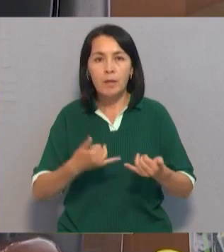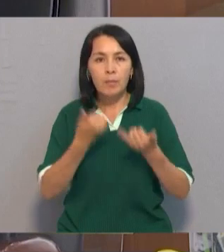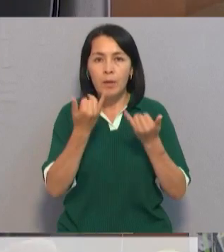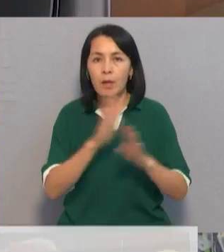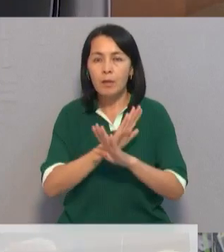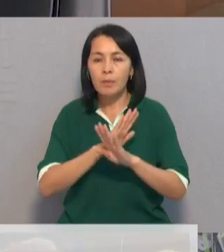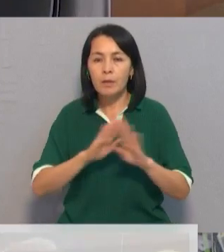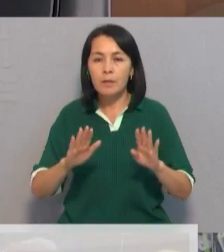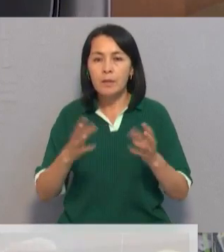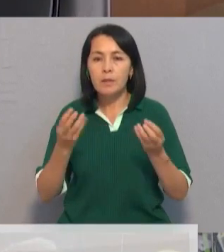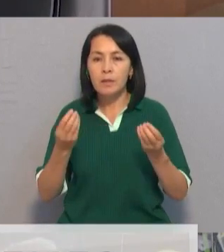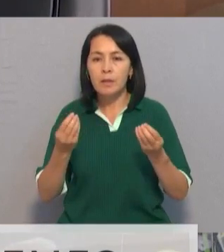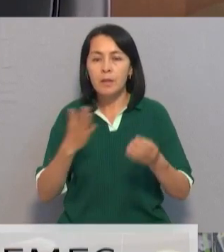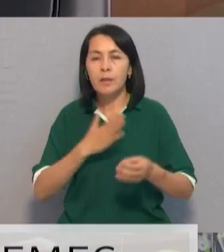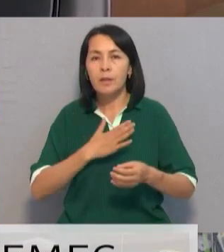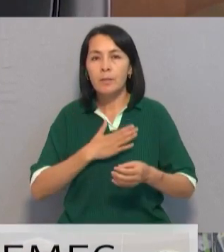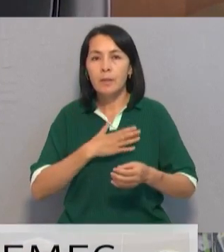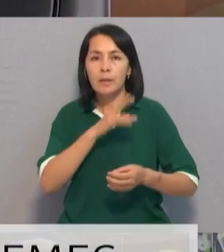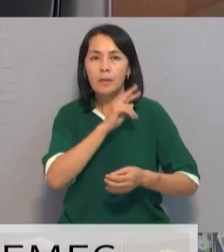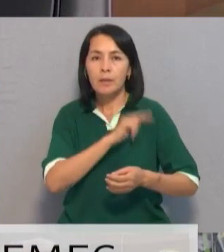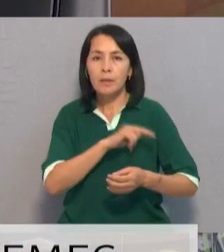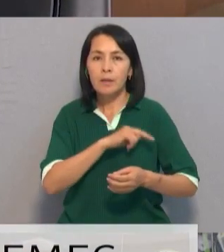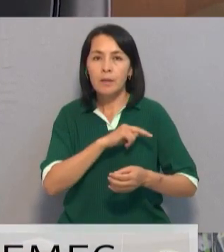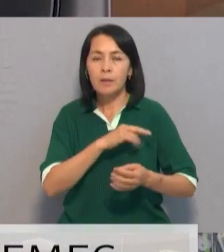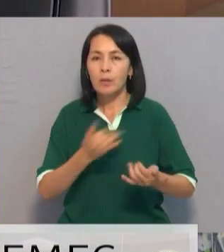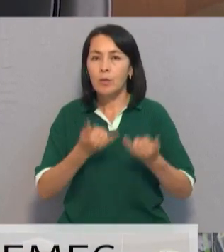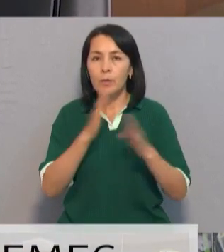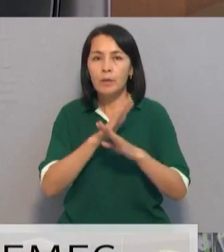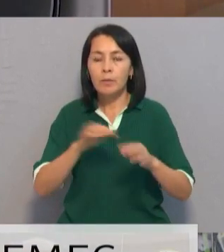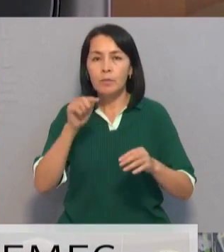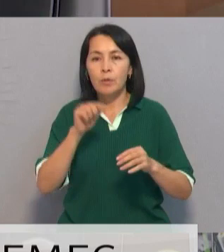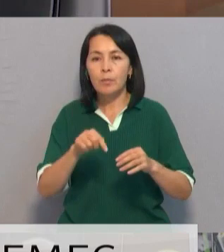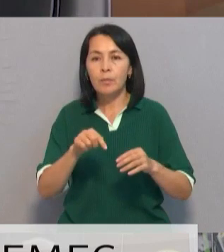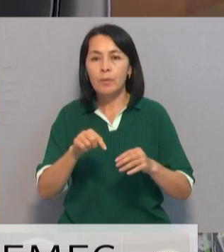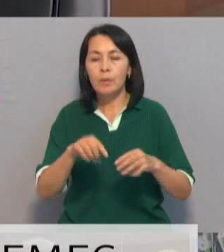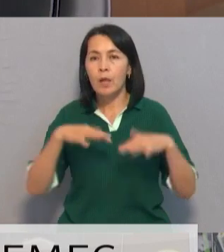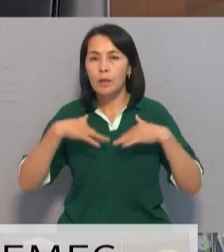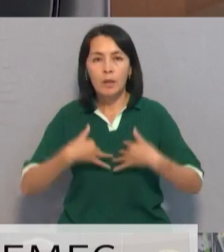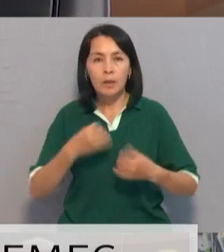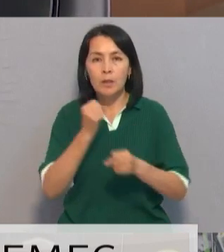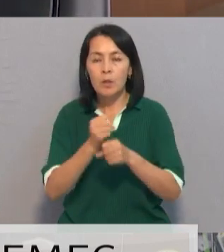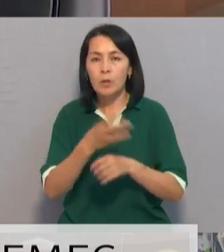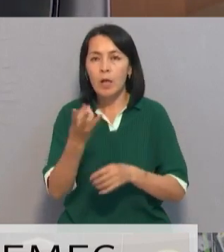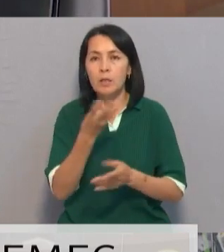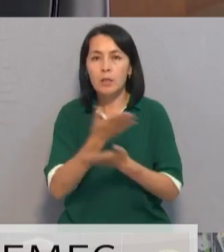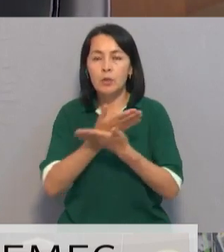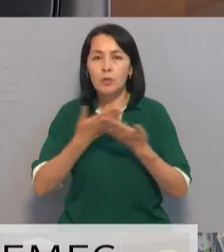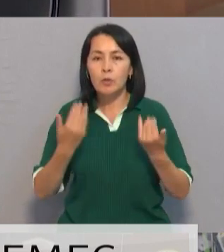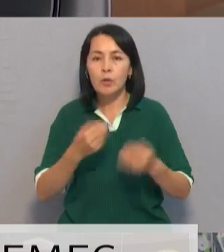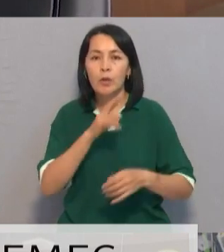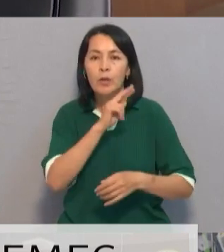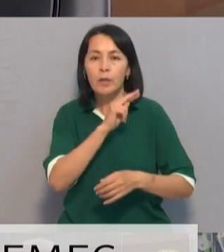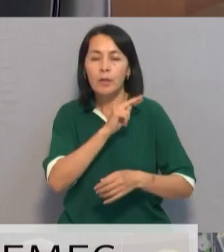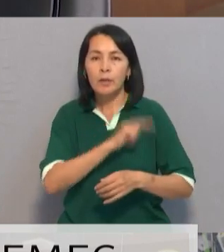бағаламаса жаңағы мен еңбегімді бағаламады деп соған бола жаңағы трагедия жасаудың қажеті жоқ. Еңбек